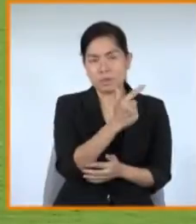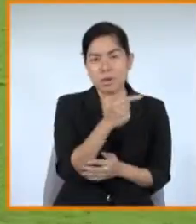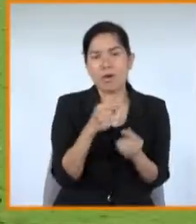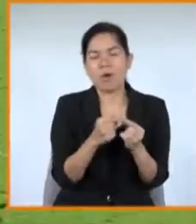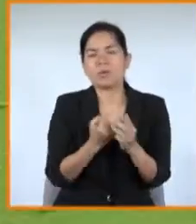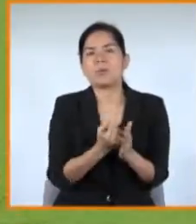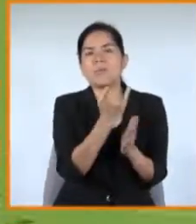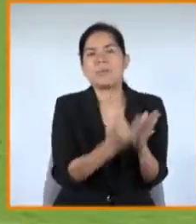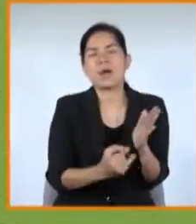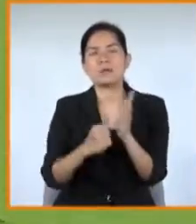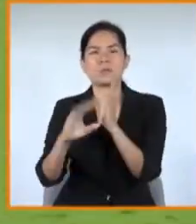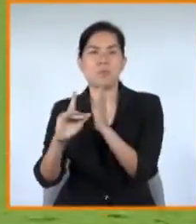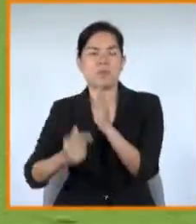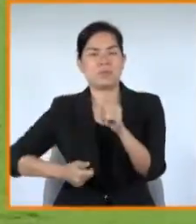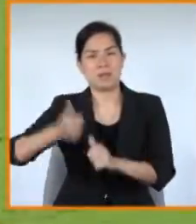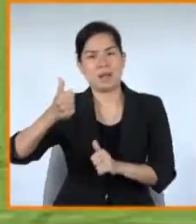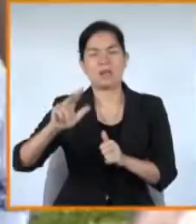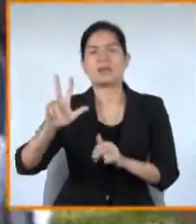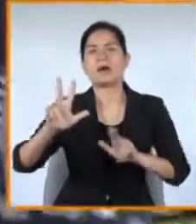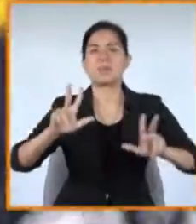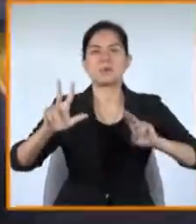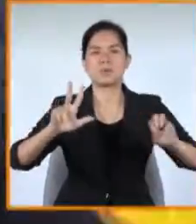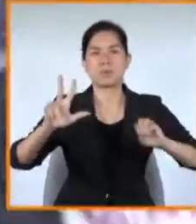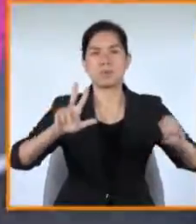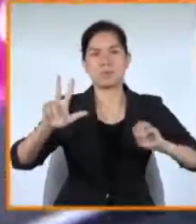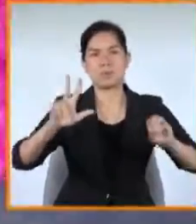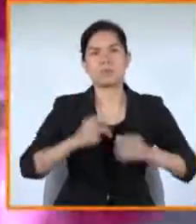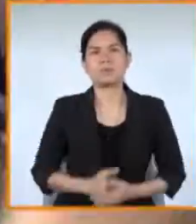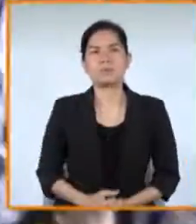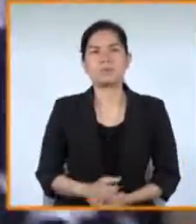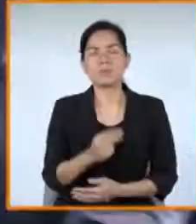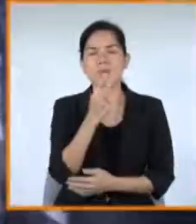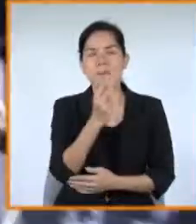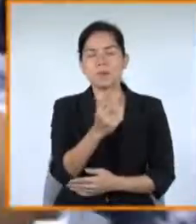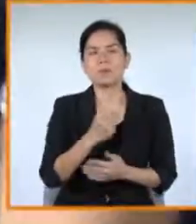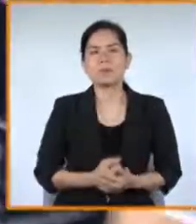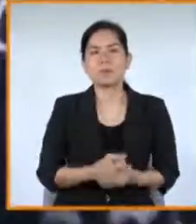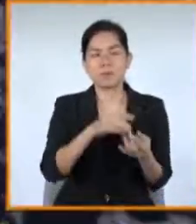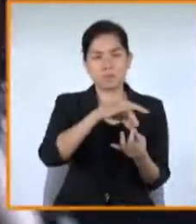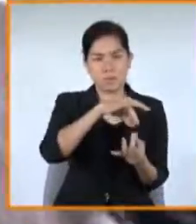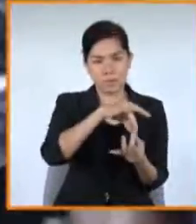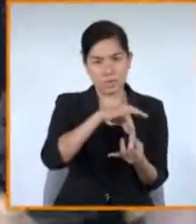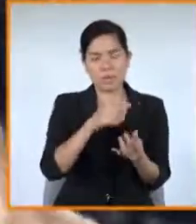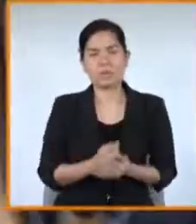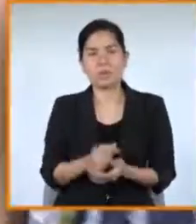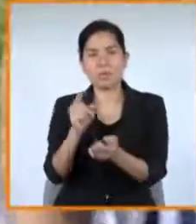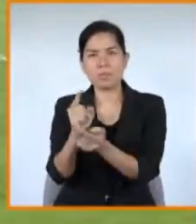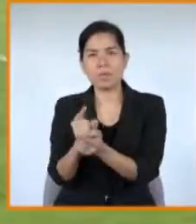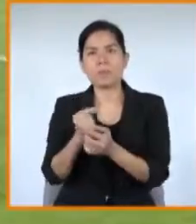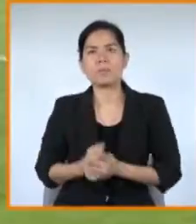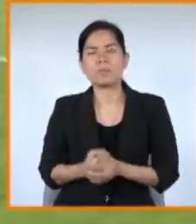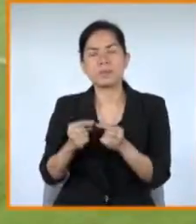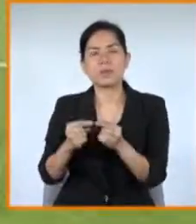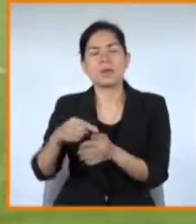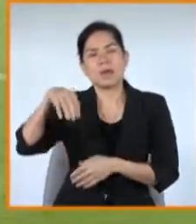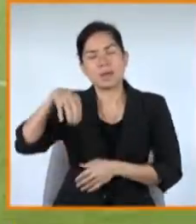เมืองทองได้3ประตูต่อ0นะครับไปกันที่สนามทุ่งทะเลหลวงกันบ้างครับค้างคาไฟสุโขทัย FC เปิดบ้านถล่มการท่าเรือ FC ทีม